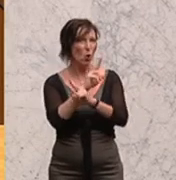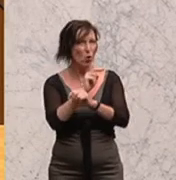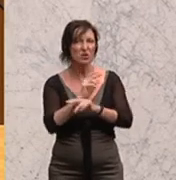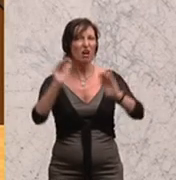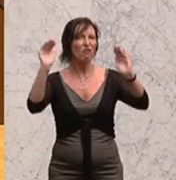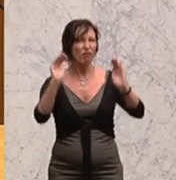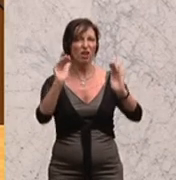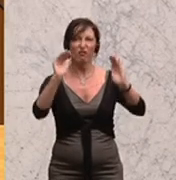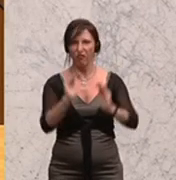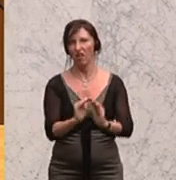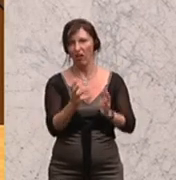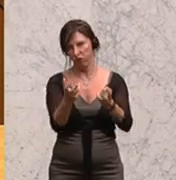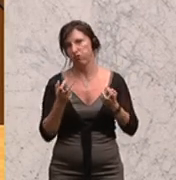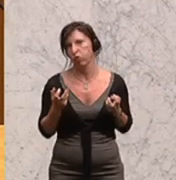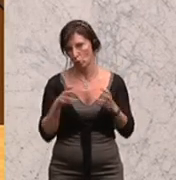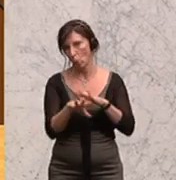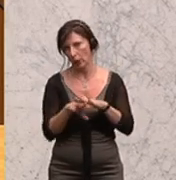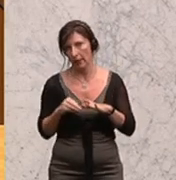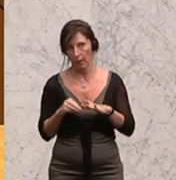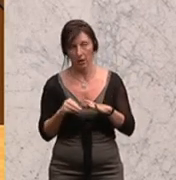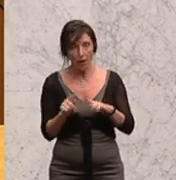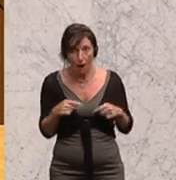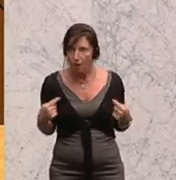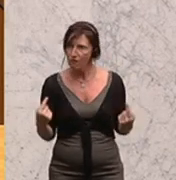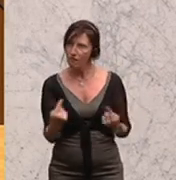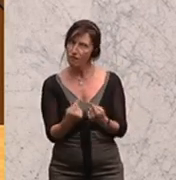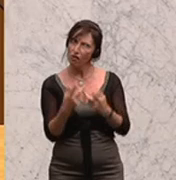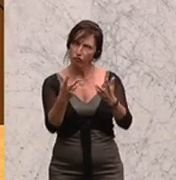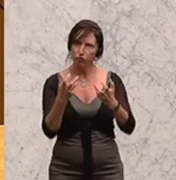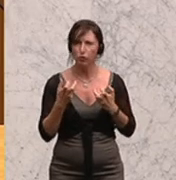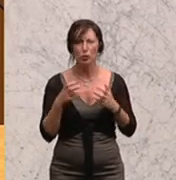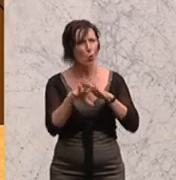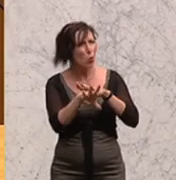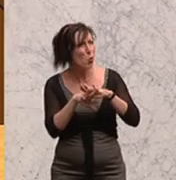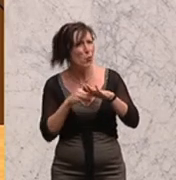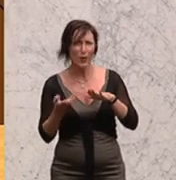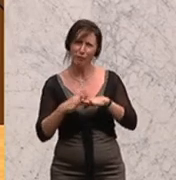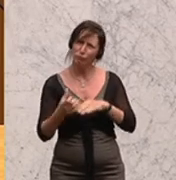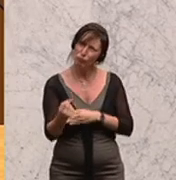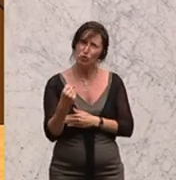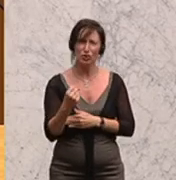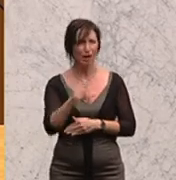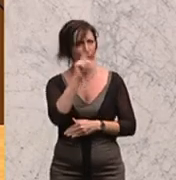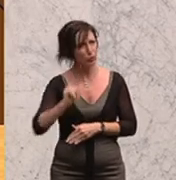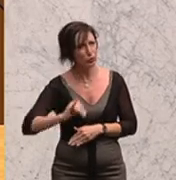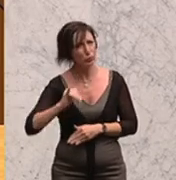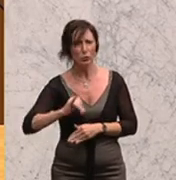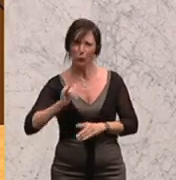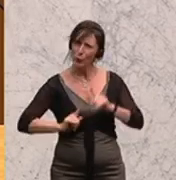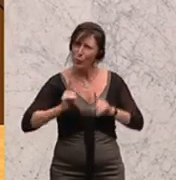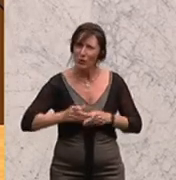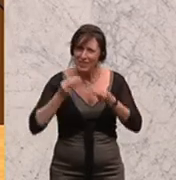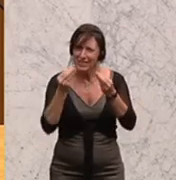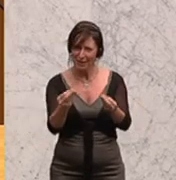sein. Wir wollen aber einen Staat, der Unternehmen stärkt, der die jungen Menschen motiviert, dass sie endlich den